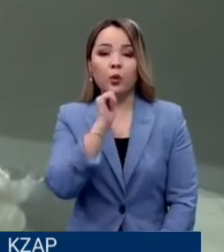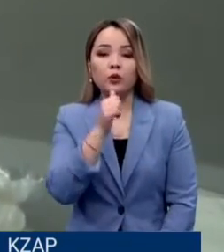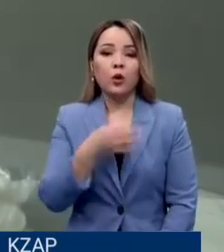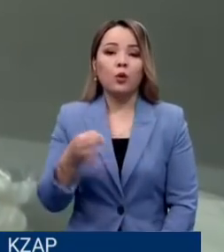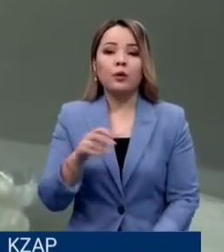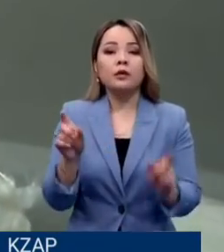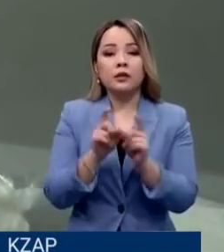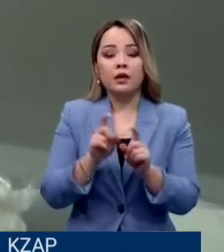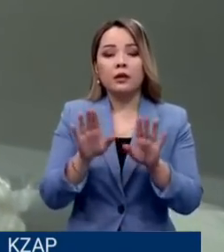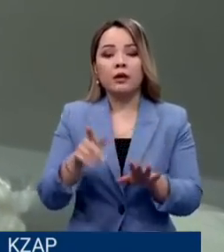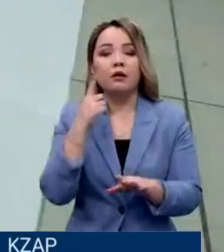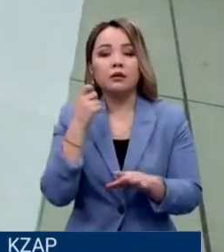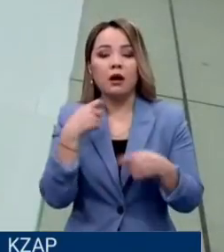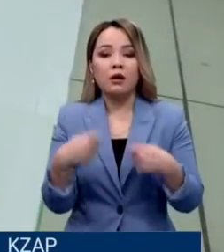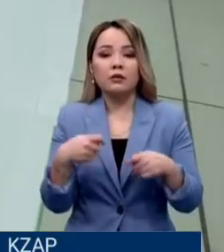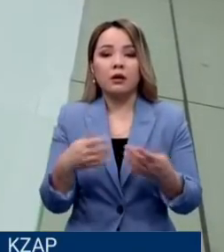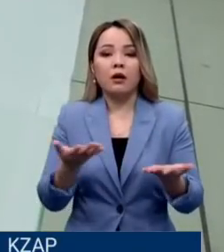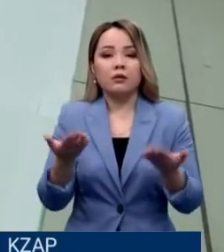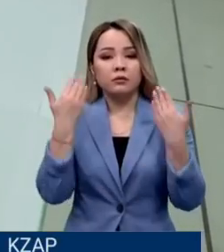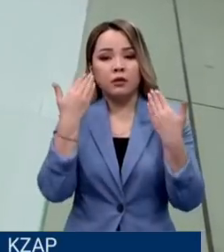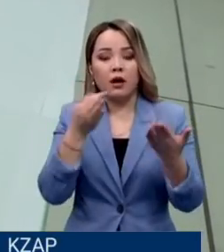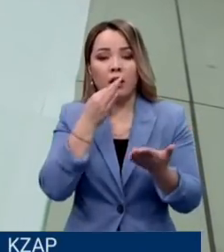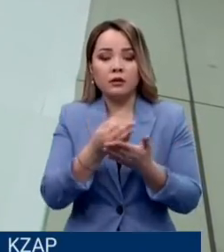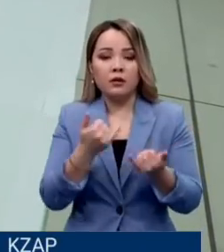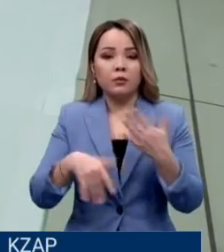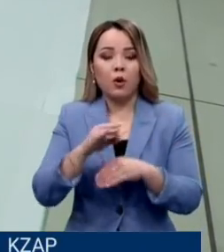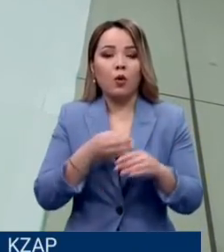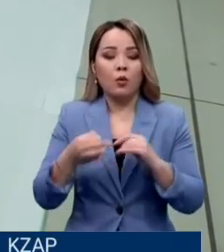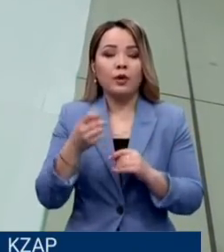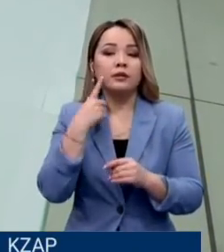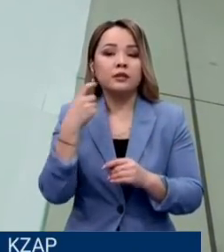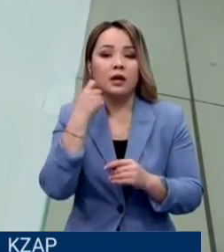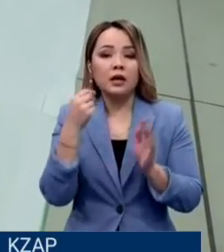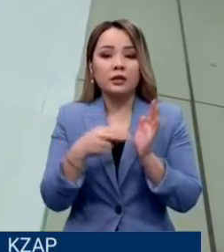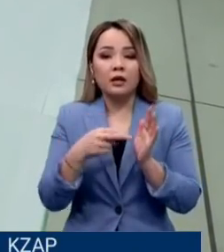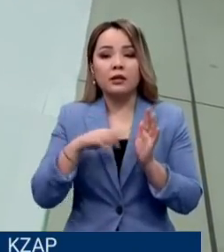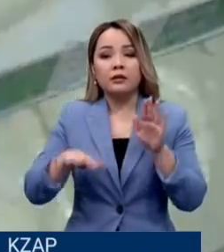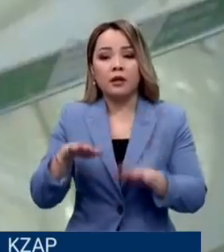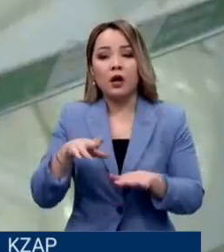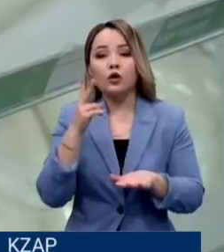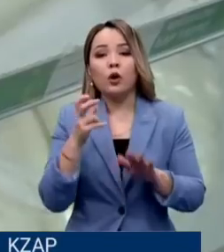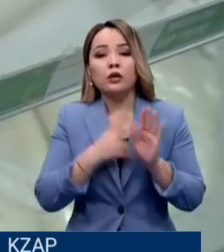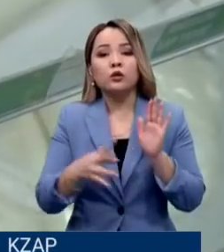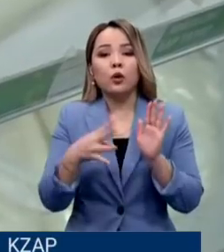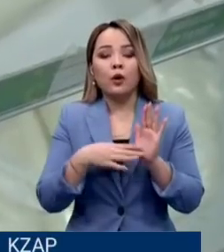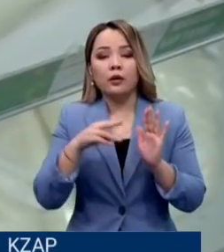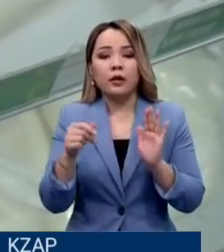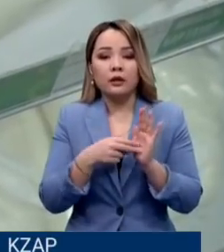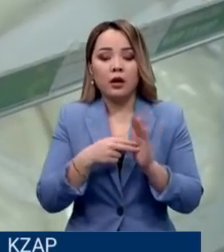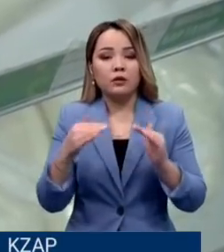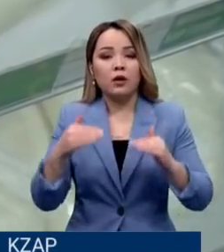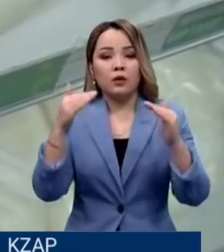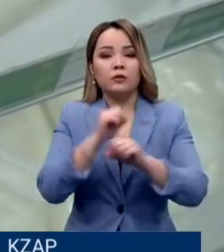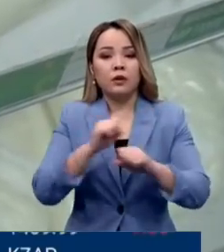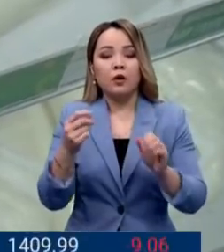Қостанайда дүкен иелері қантты қалай сатарын білмейді, ал облыс әкімі шекердің құнын келісіне 289 теңгеден асырмау